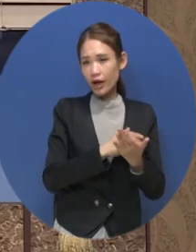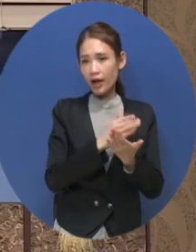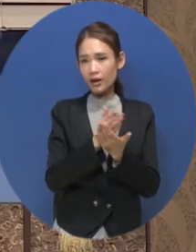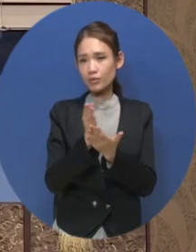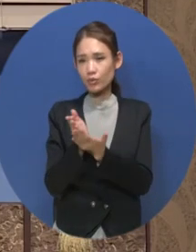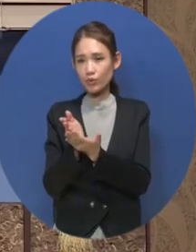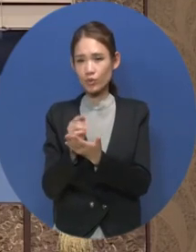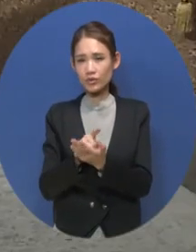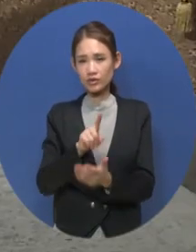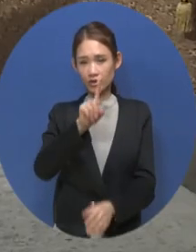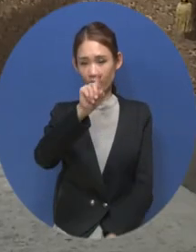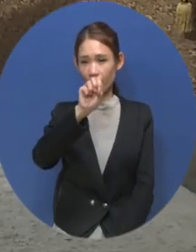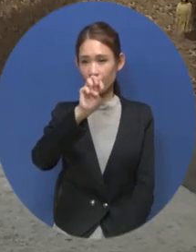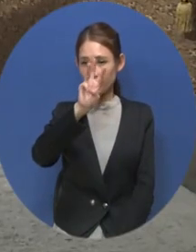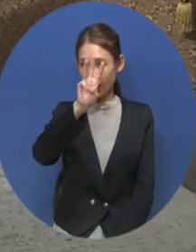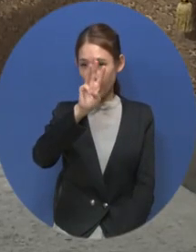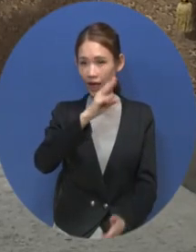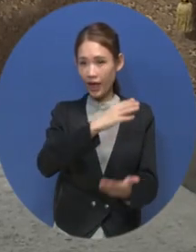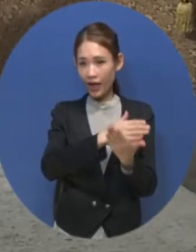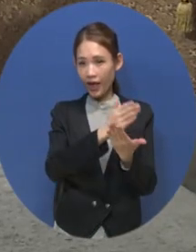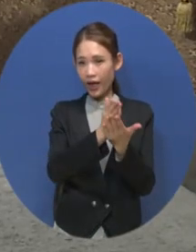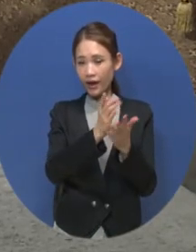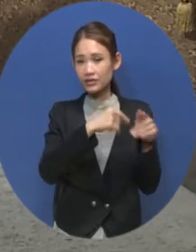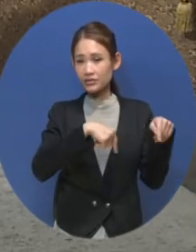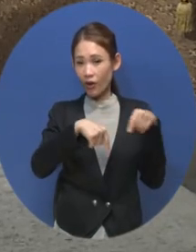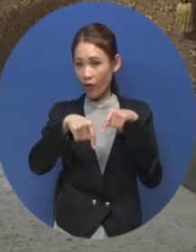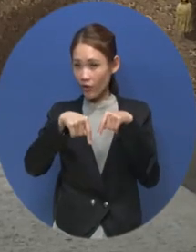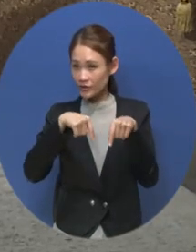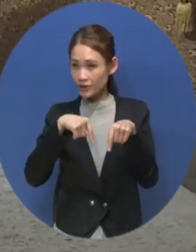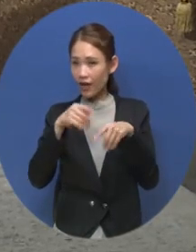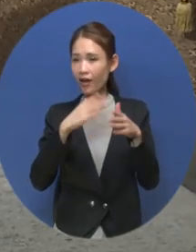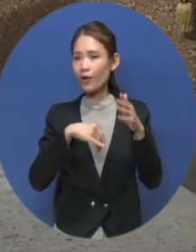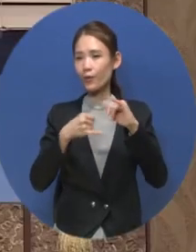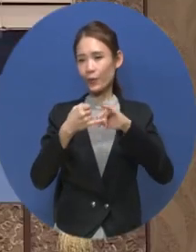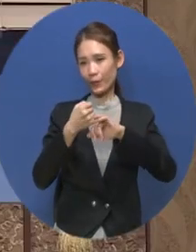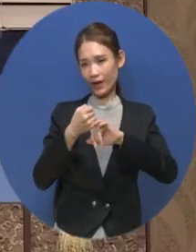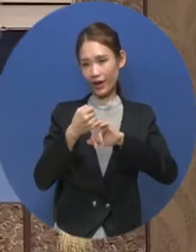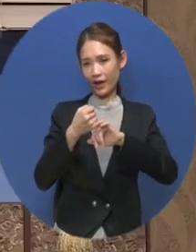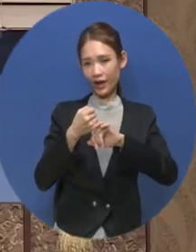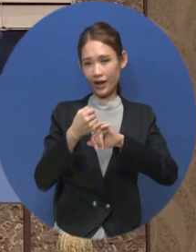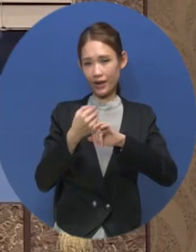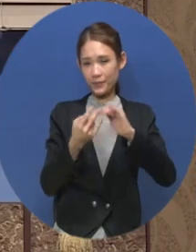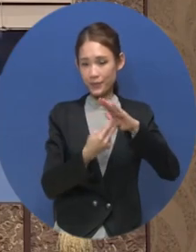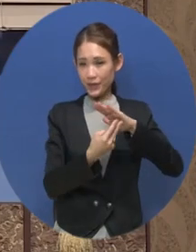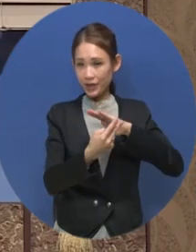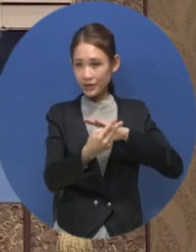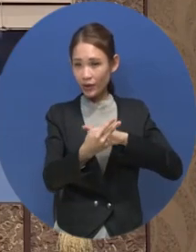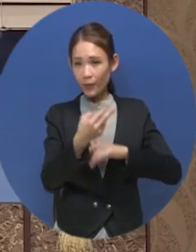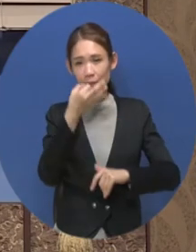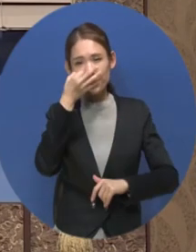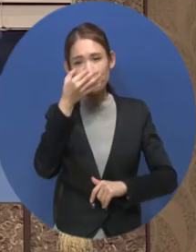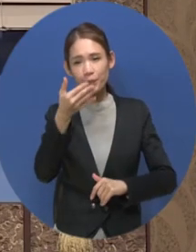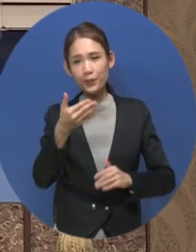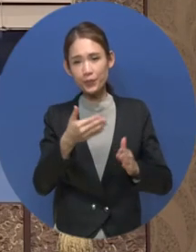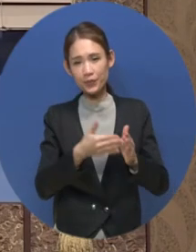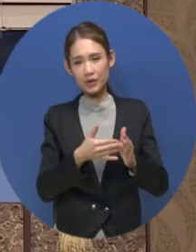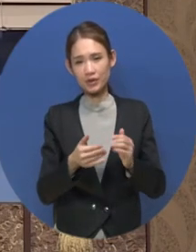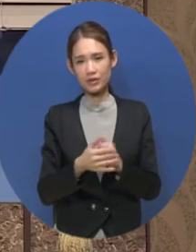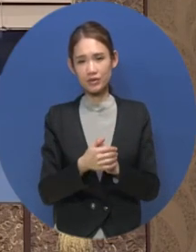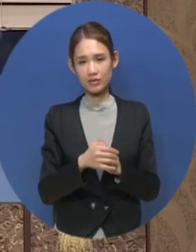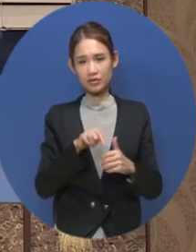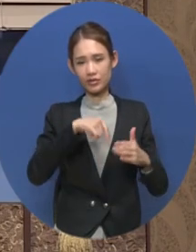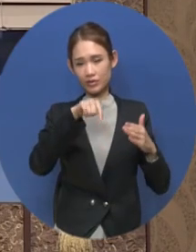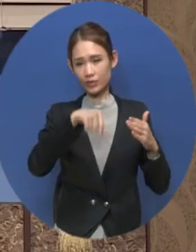뭐 여러 가지 13가지 뭐죠? 그게 정책이 이제 공약을 네. 했었는데 비전과 네. 예, 그 속에는